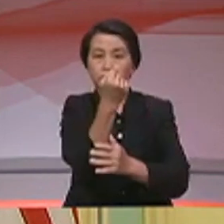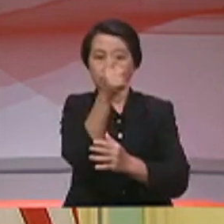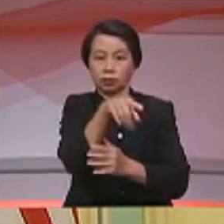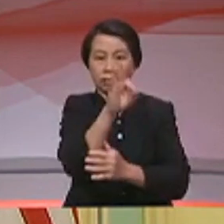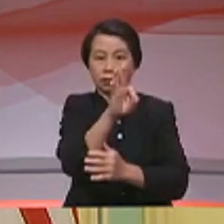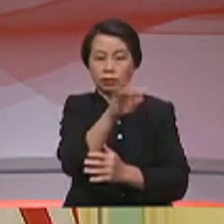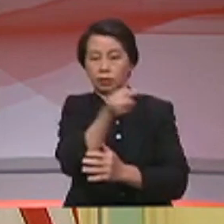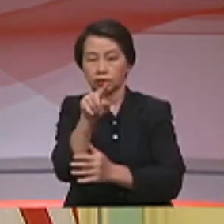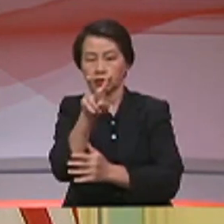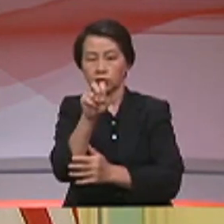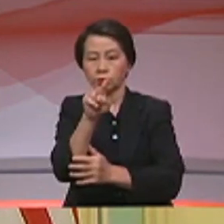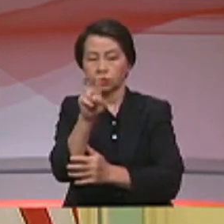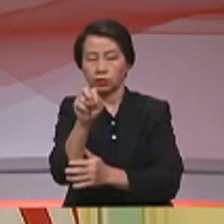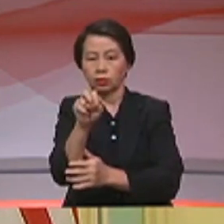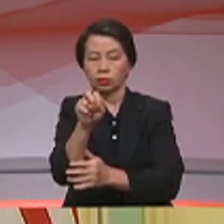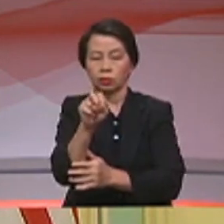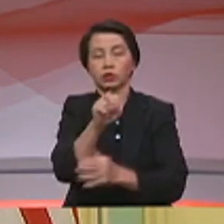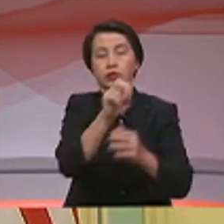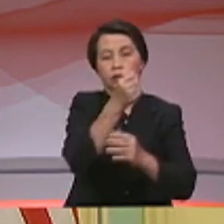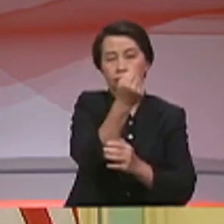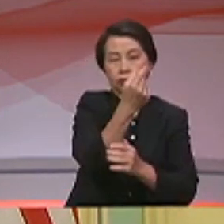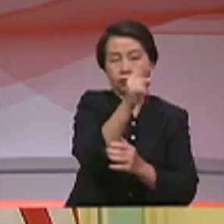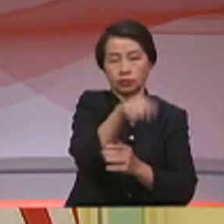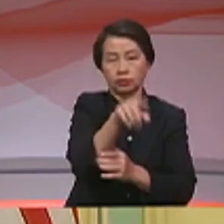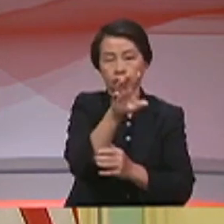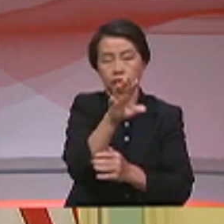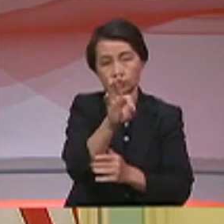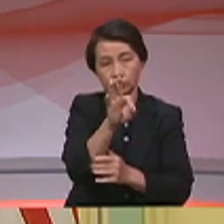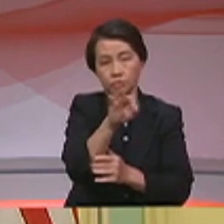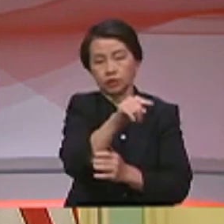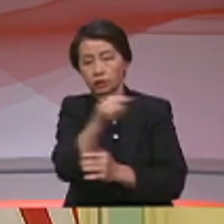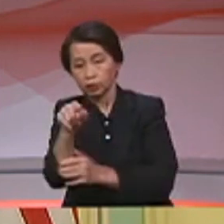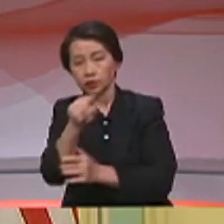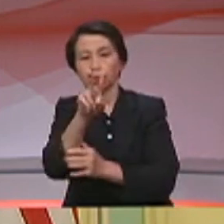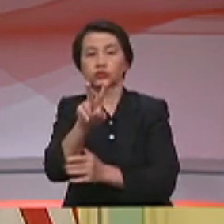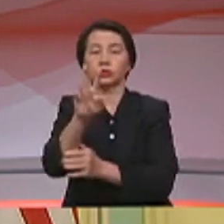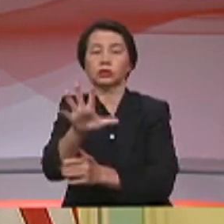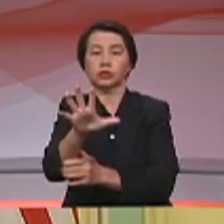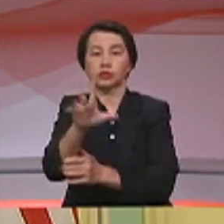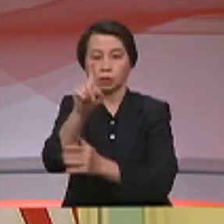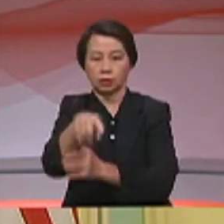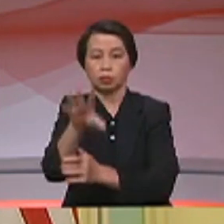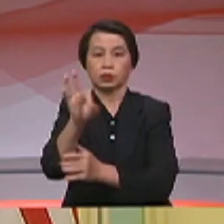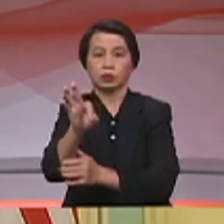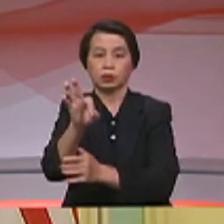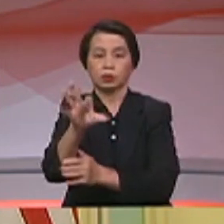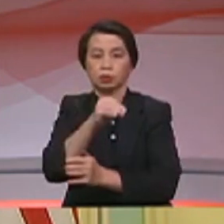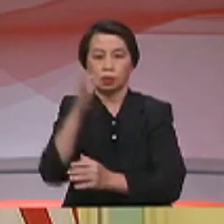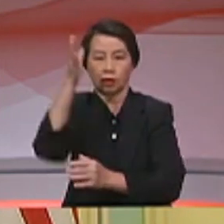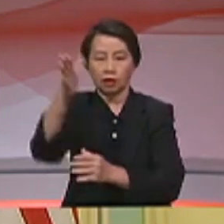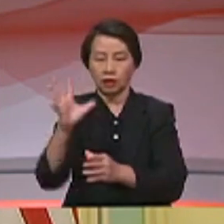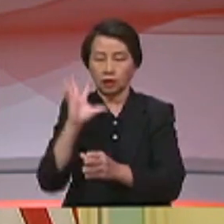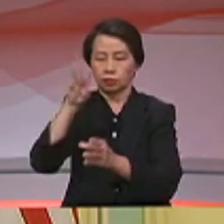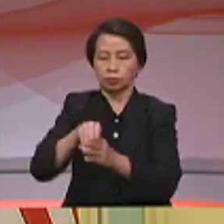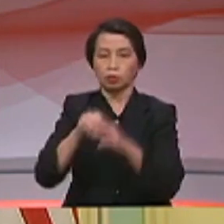September hingga 2020 September 2020 sehingga 25 September dan akan